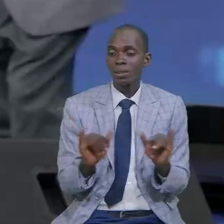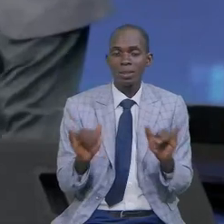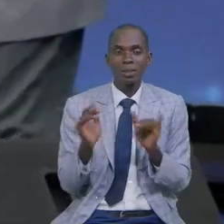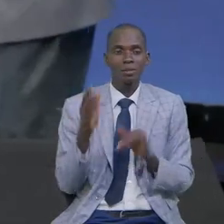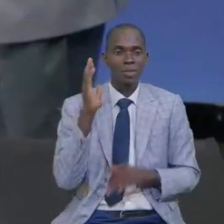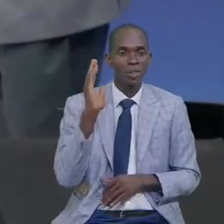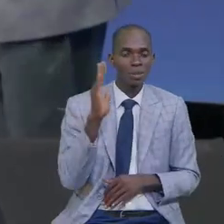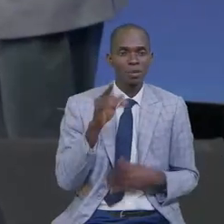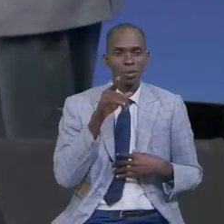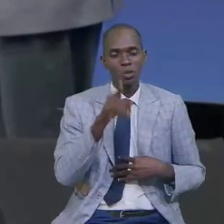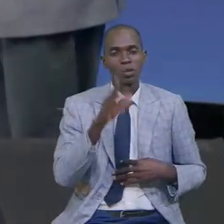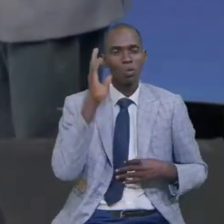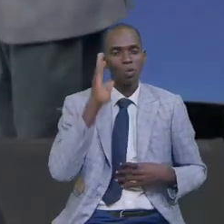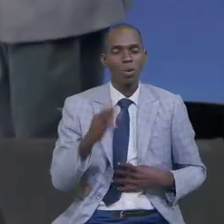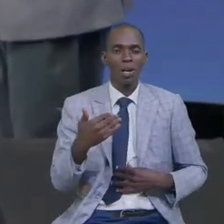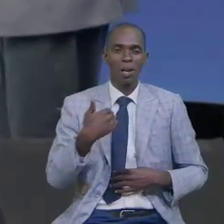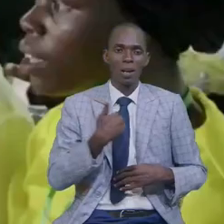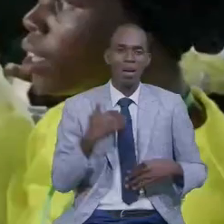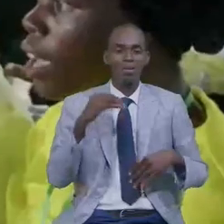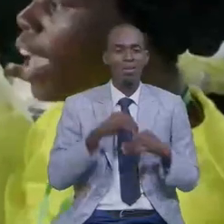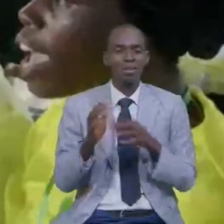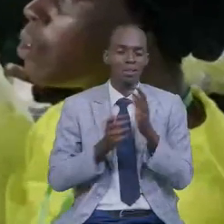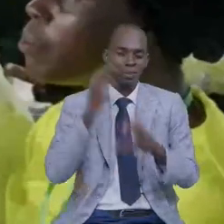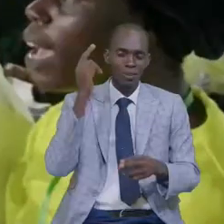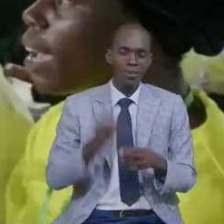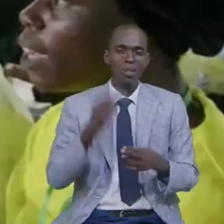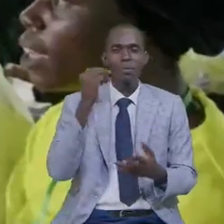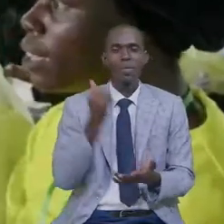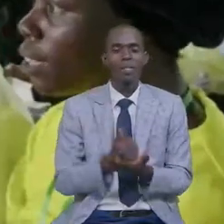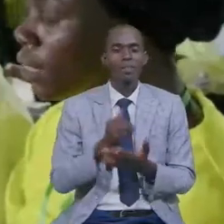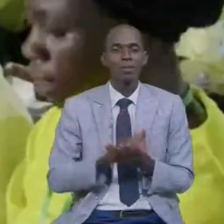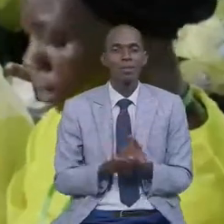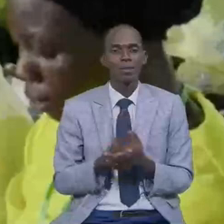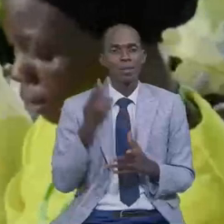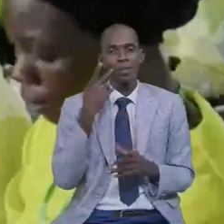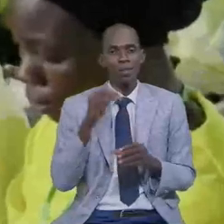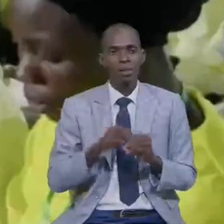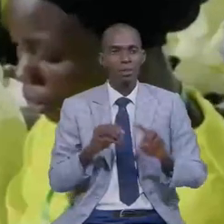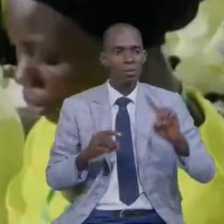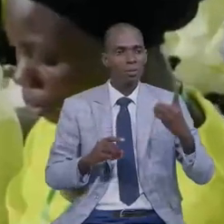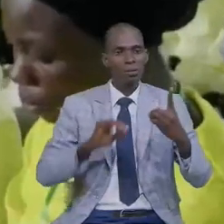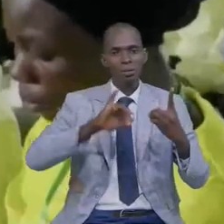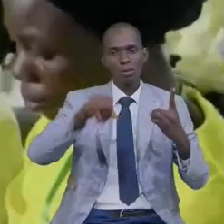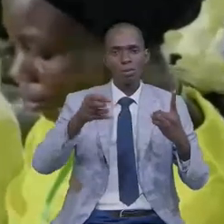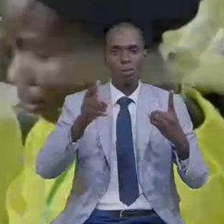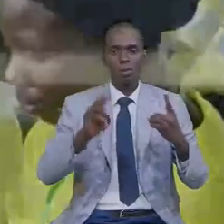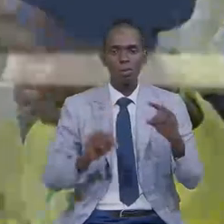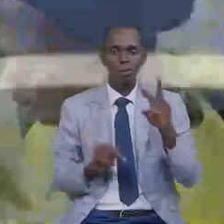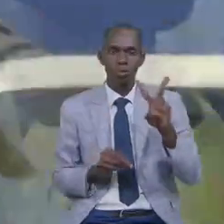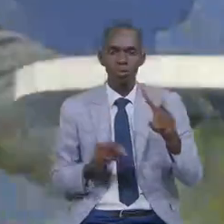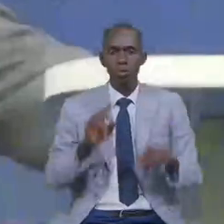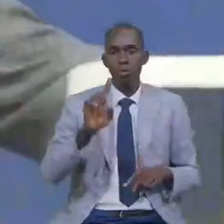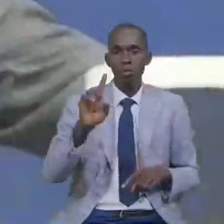tu l'auras au nom de Jésus. 1 Jean, chapitre 2. 1